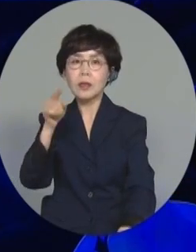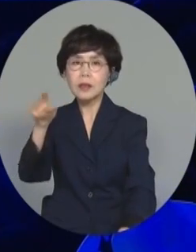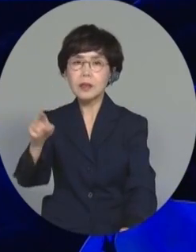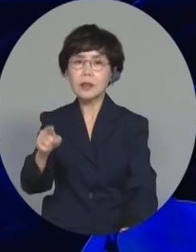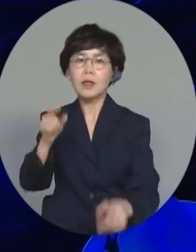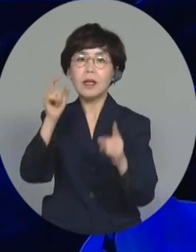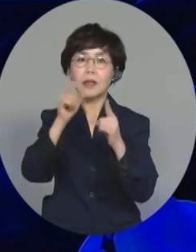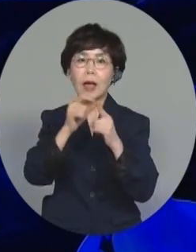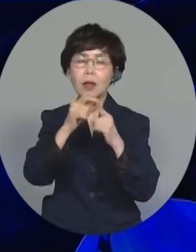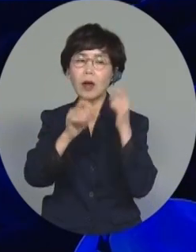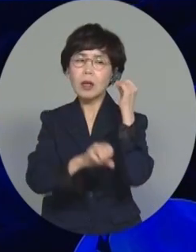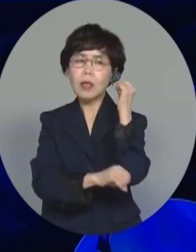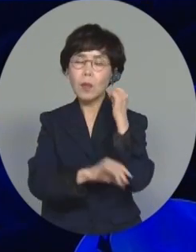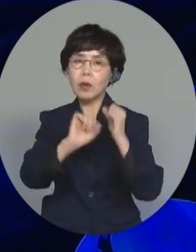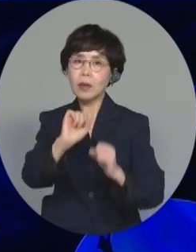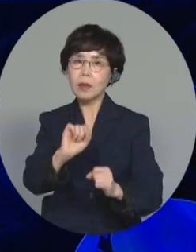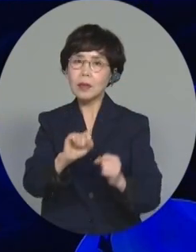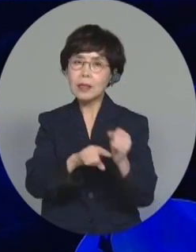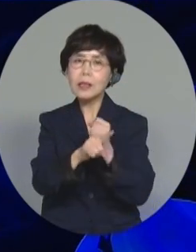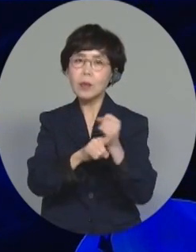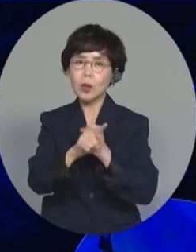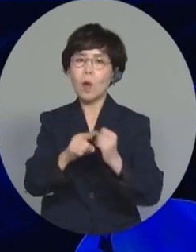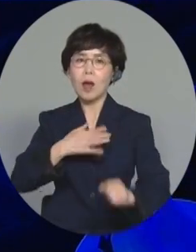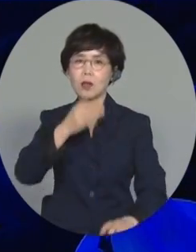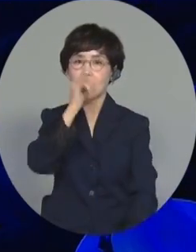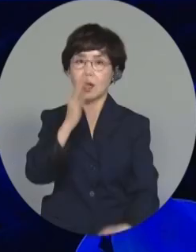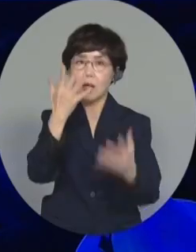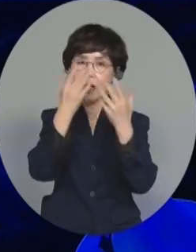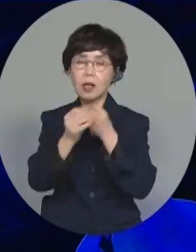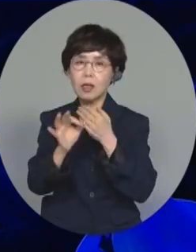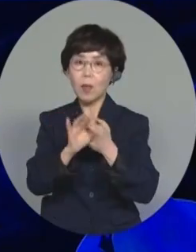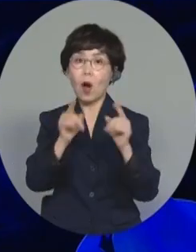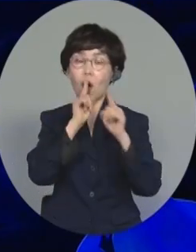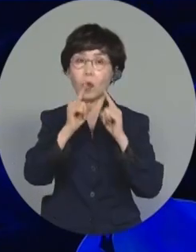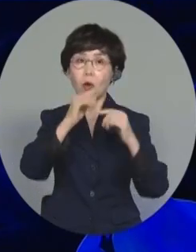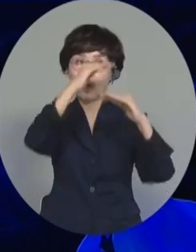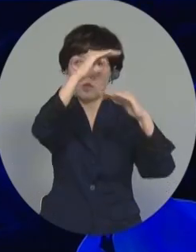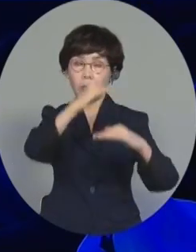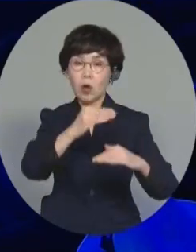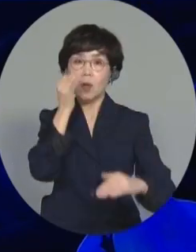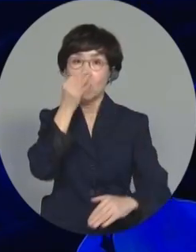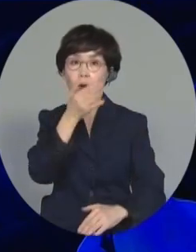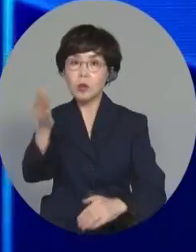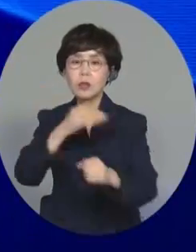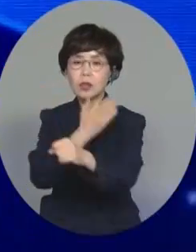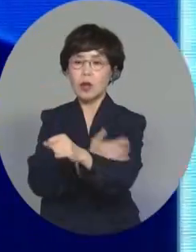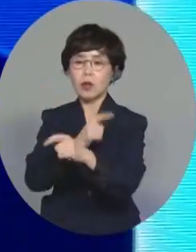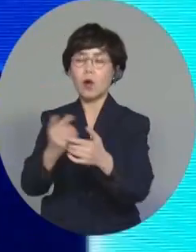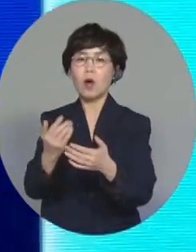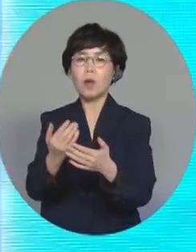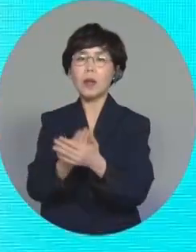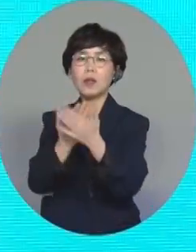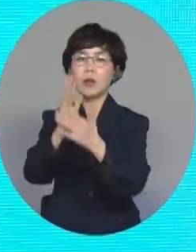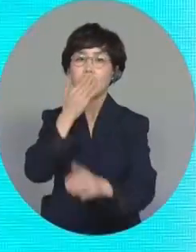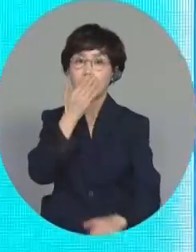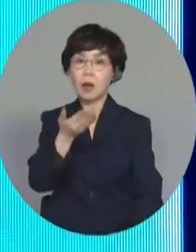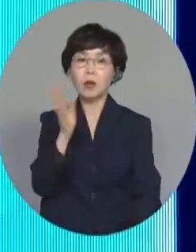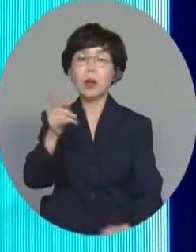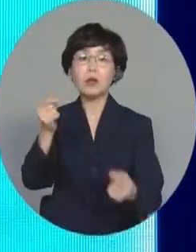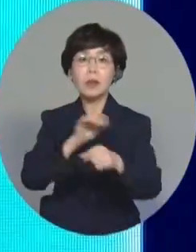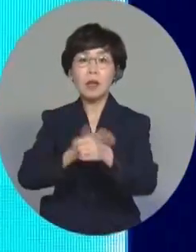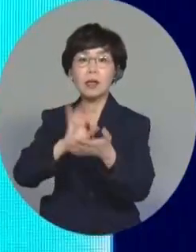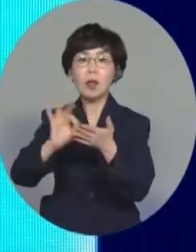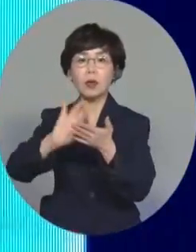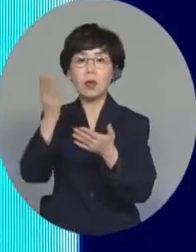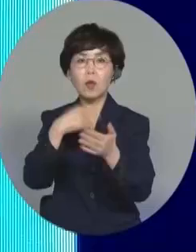근간 의미까지도 이해할 수 있게 됩니다. 이를 통해서 언어 모델의 역량이 더욱더 강화되는 거죠. 하지만 이것이 잘 작동이 되려면